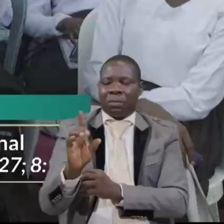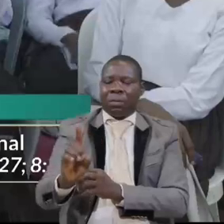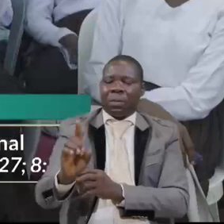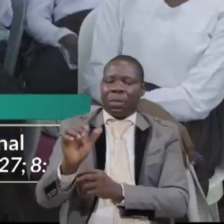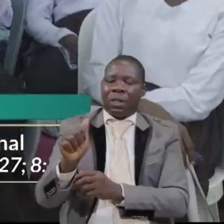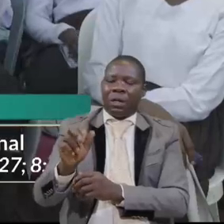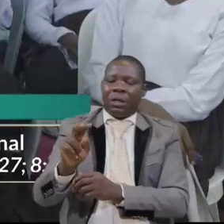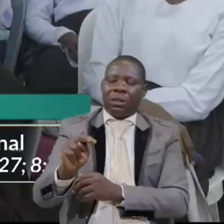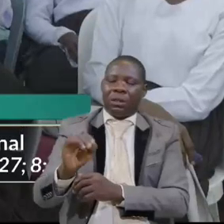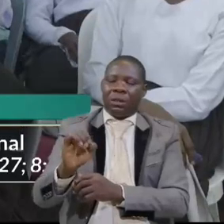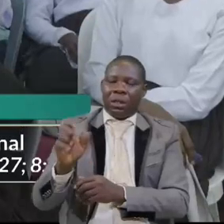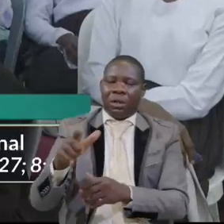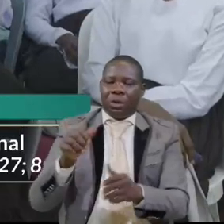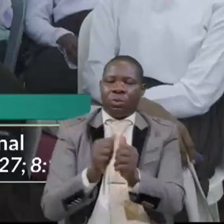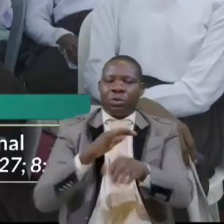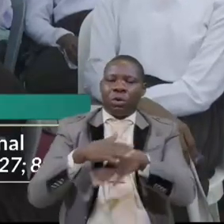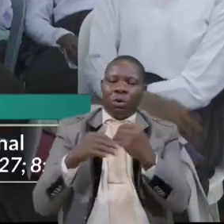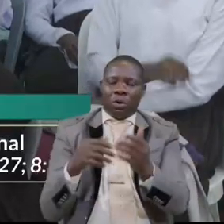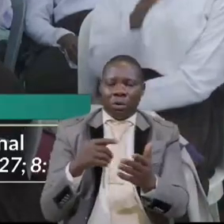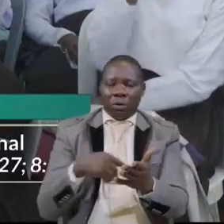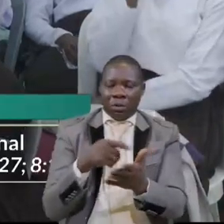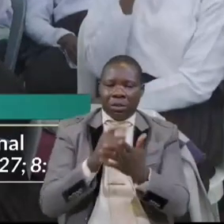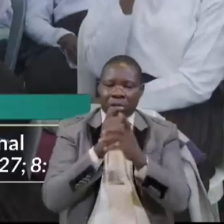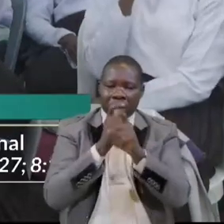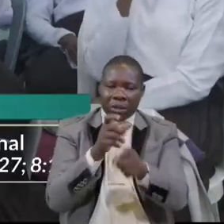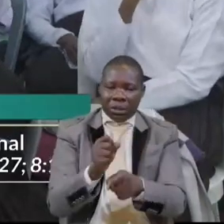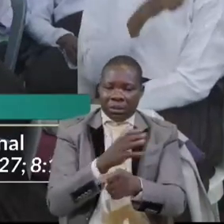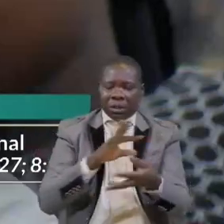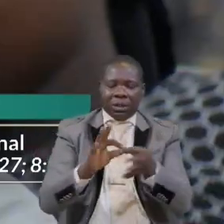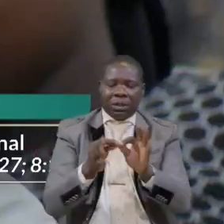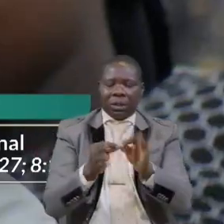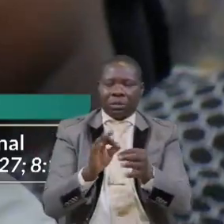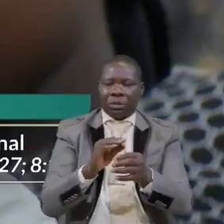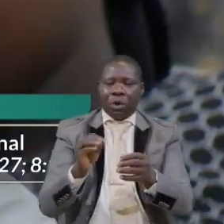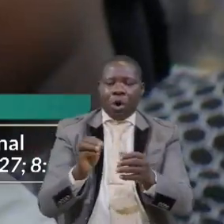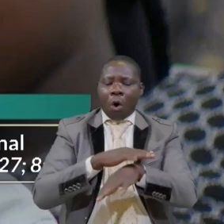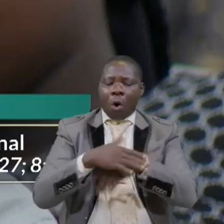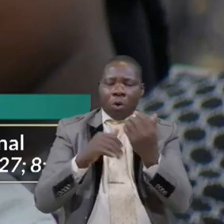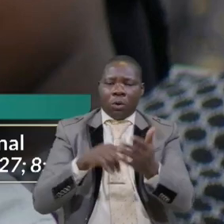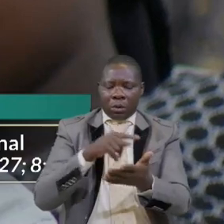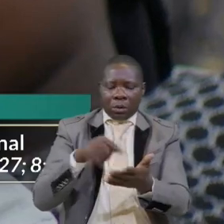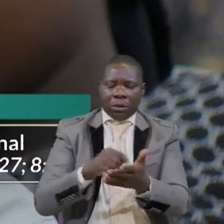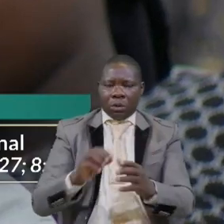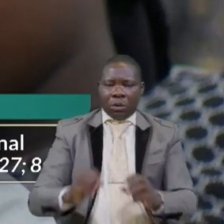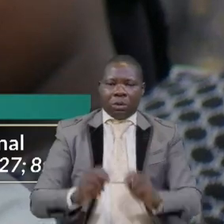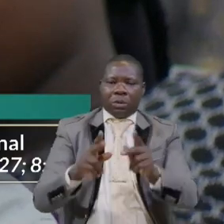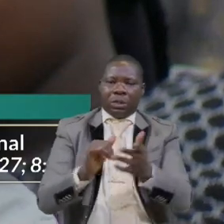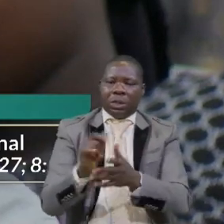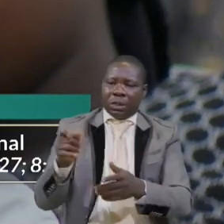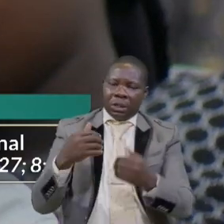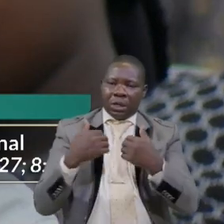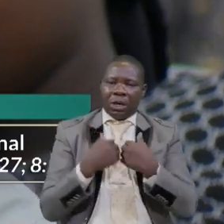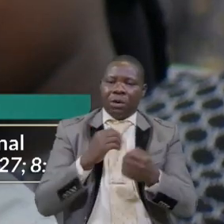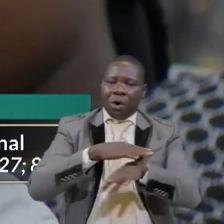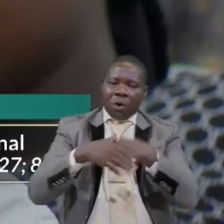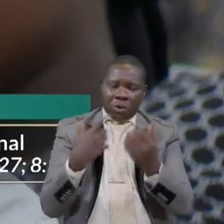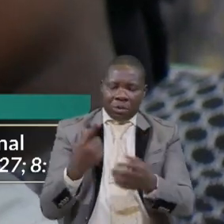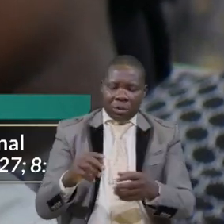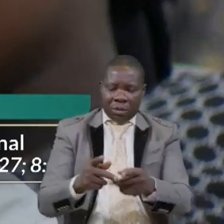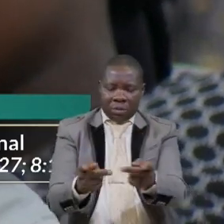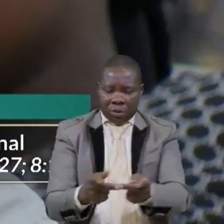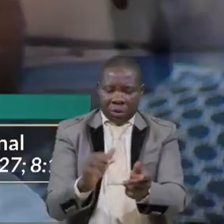Avec tous ces dons-là, avec cette interprétation-là, avec ces opportunités qu'il avait eues, avec toute la position qu'il a eue,